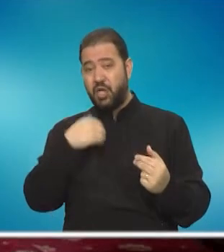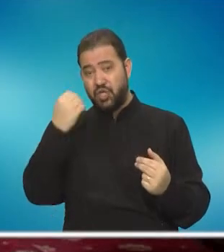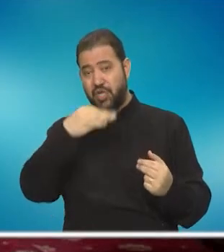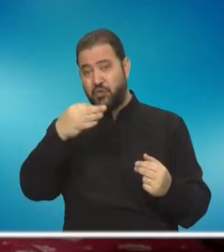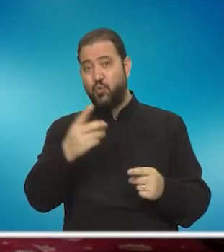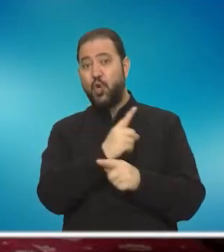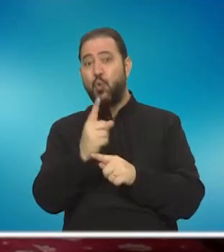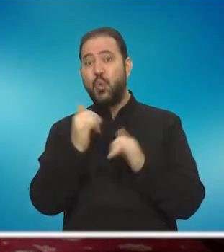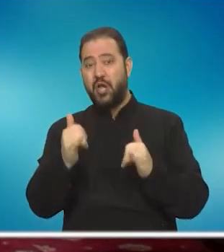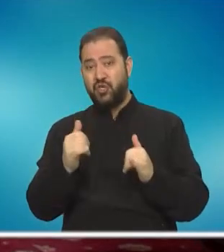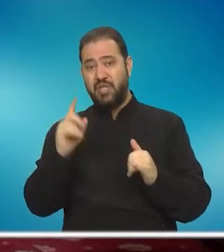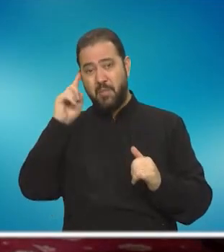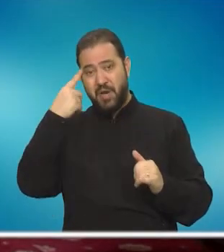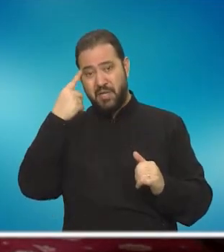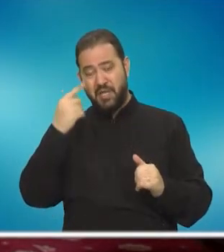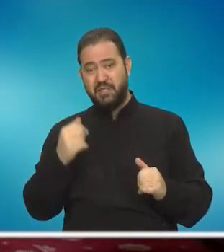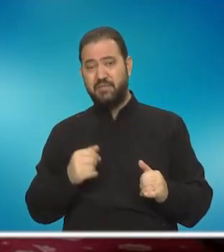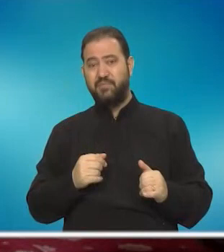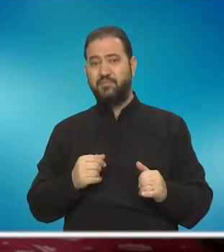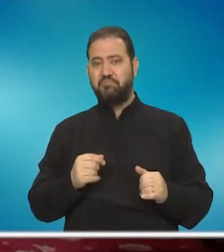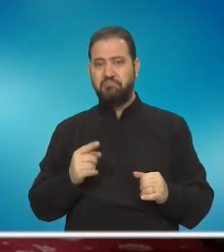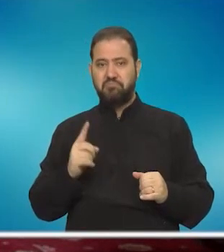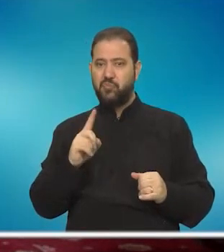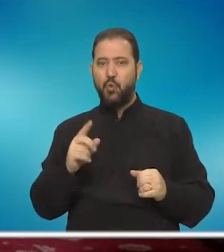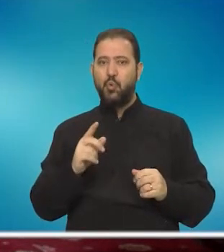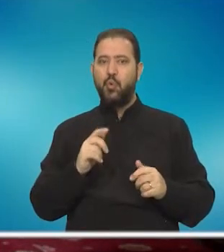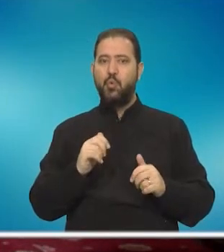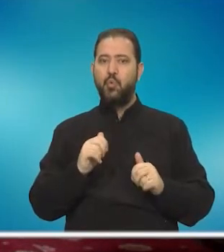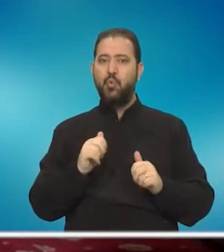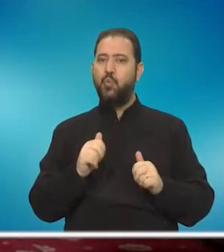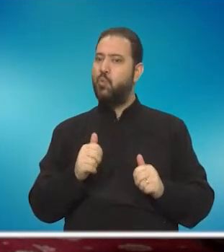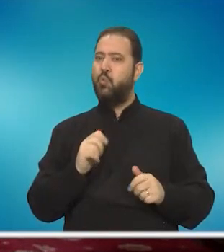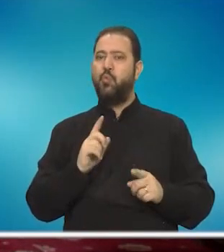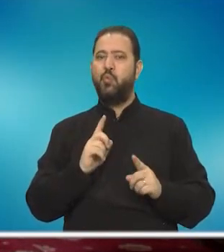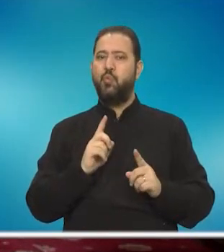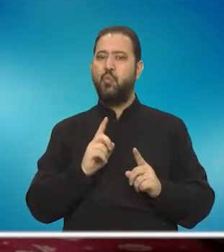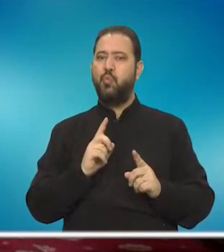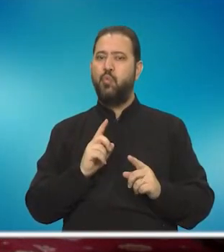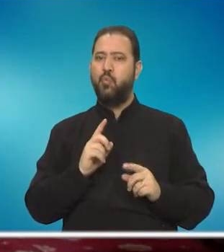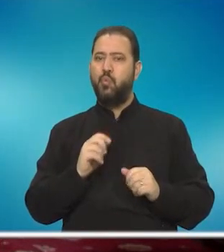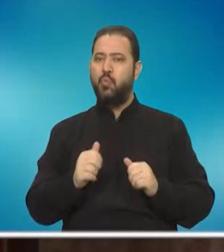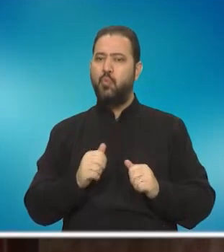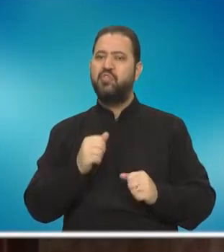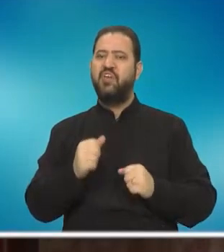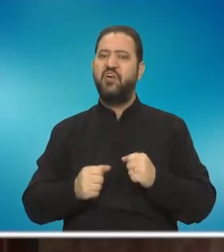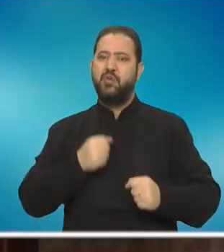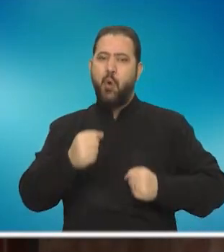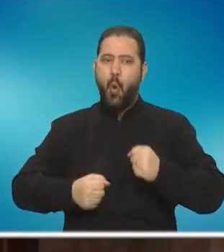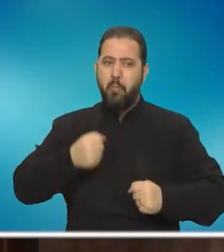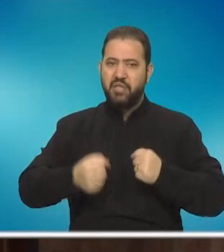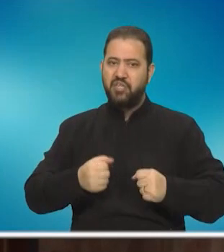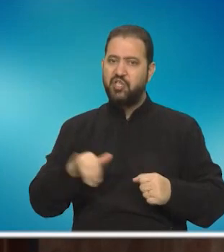refer anume la a avea o întrecere cu cineva sau poate cu sine însuși. Nu. Ci constați